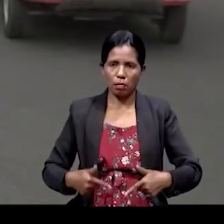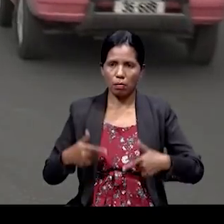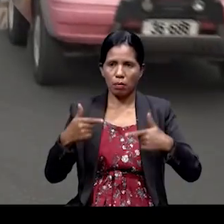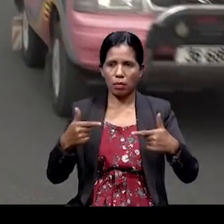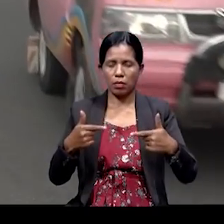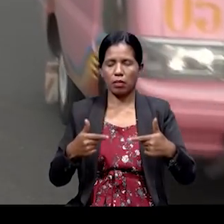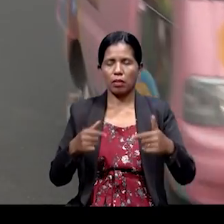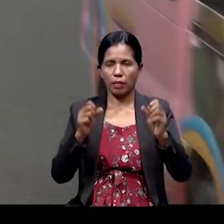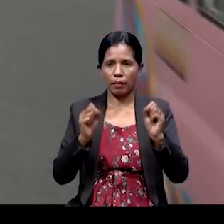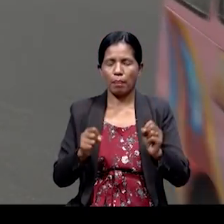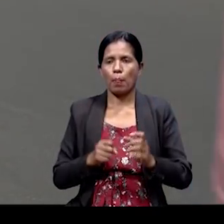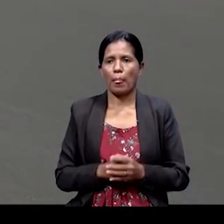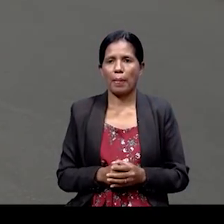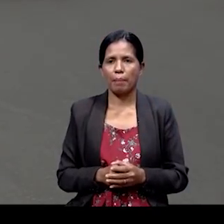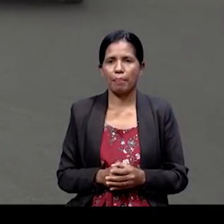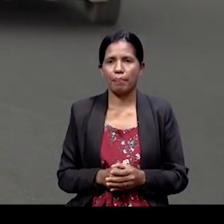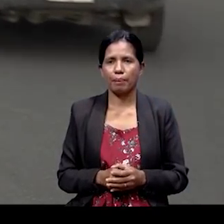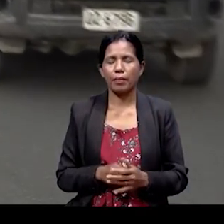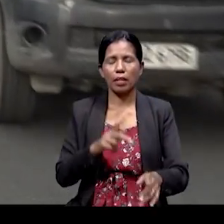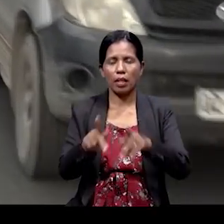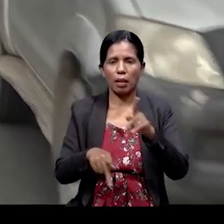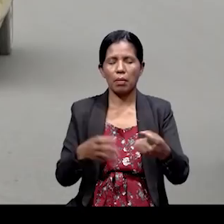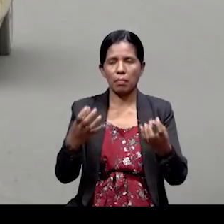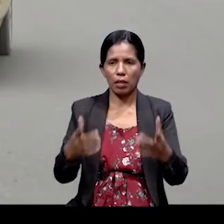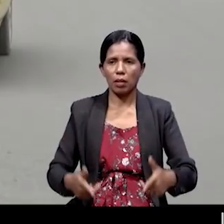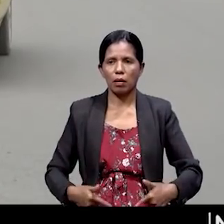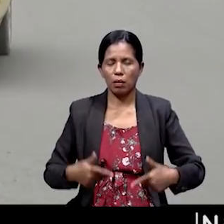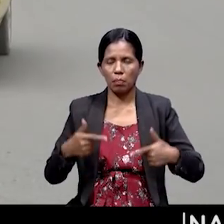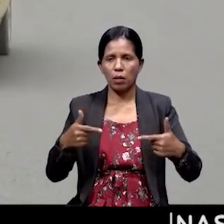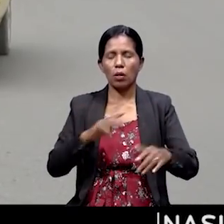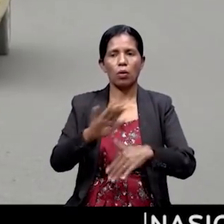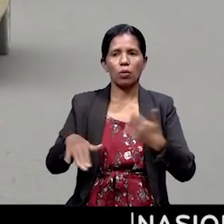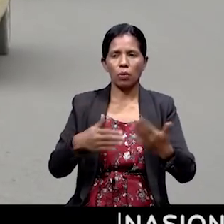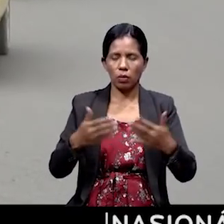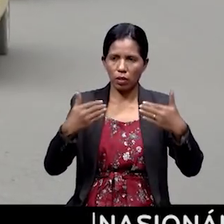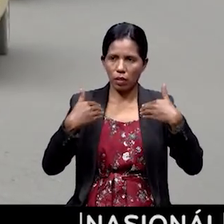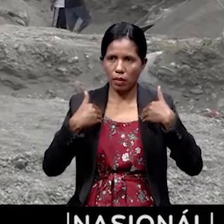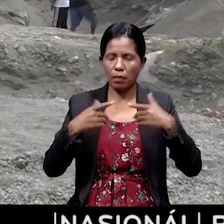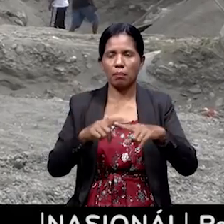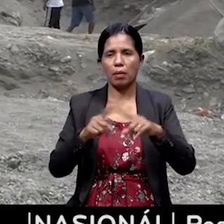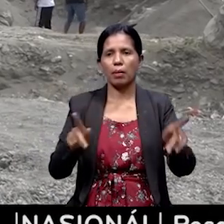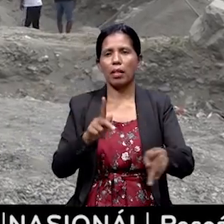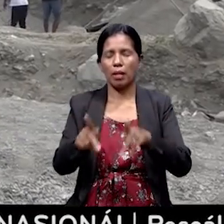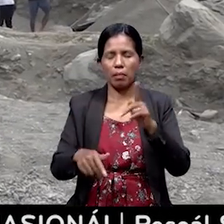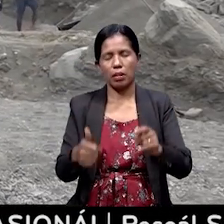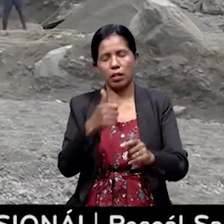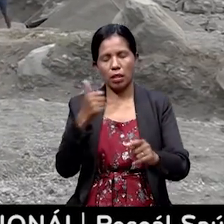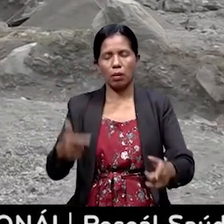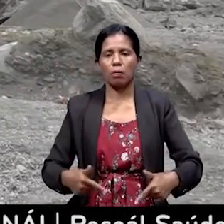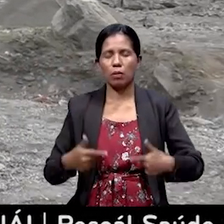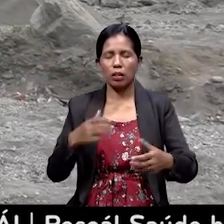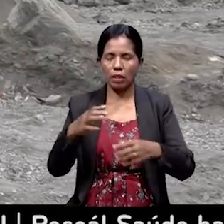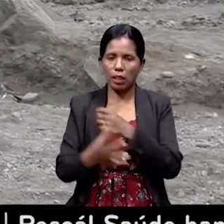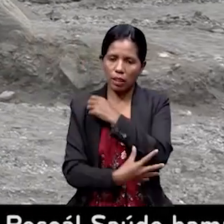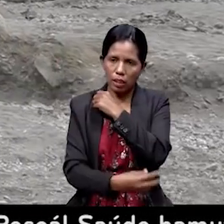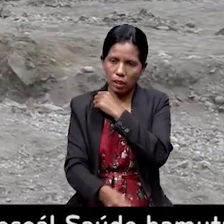nia ritmu rasi. Be hurik ema balun muris ho buat ho tu iha. Mai be ema balun muris kiak mukit